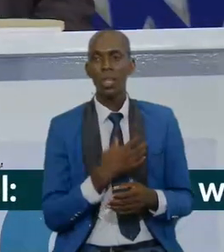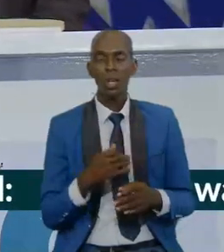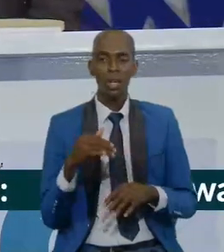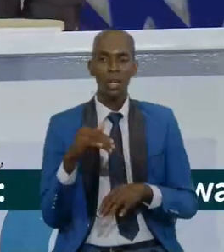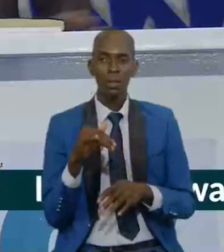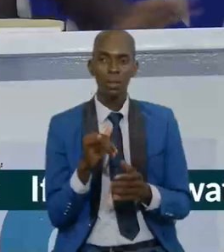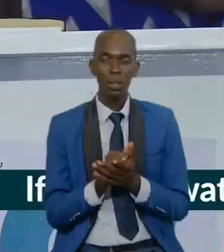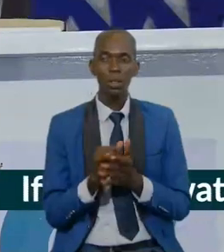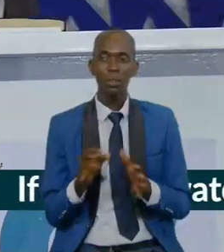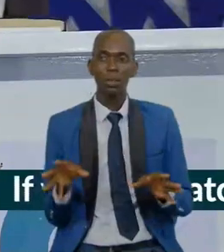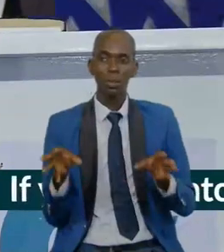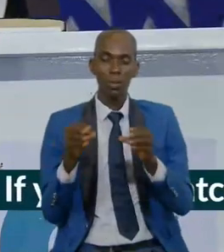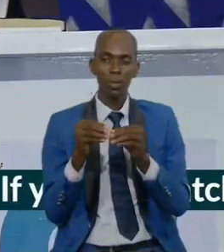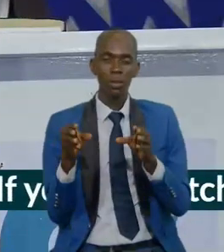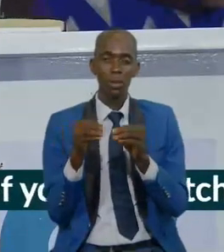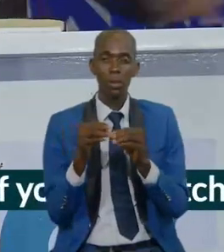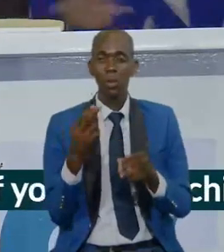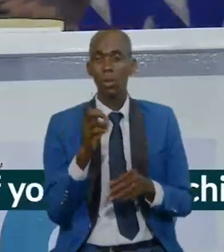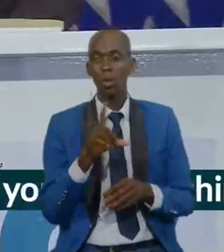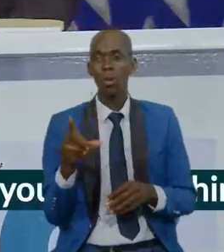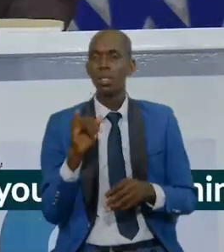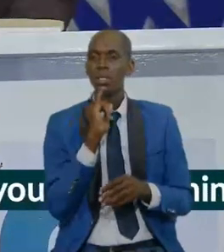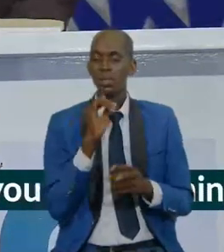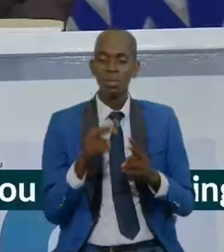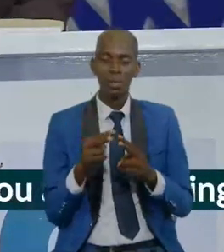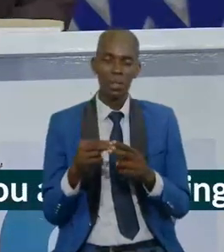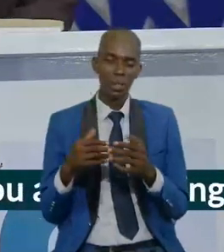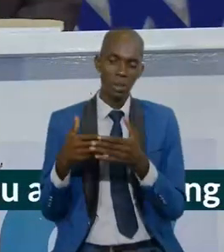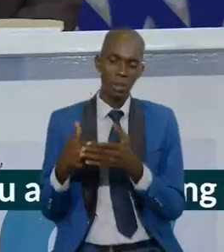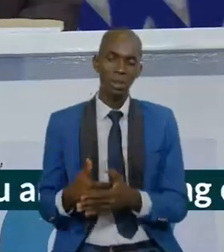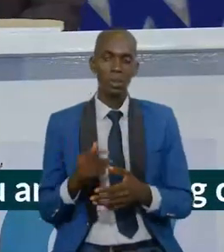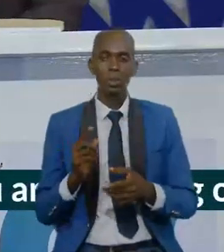is found here adjacent on our left. Juste derrière